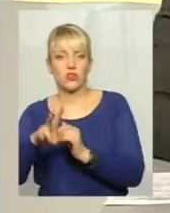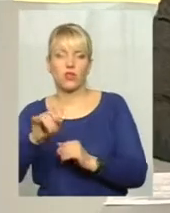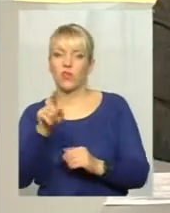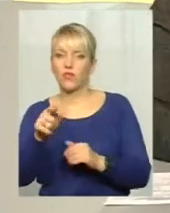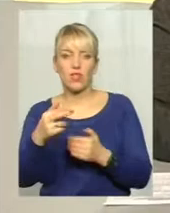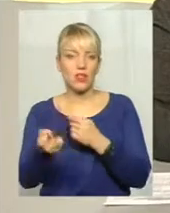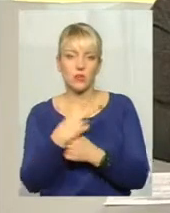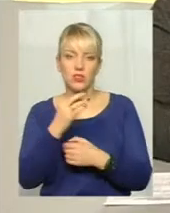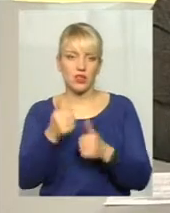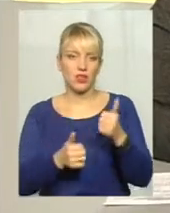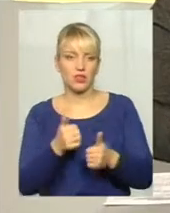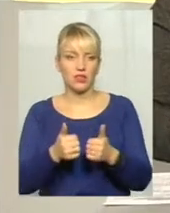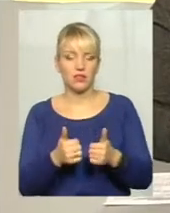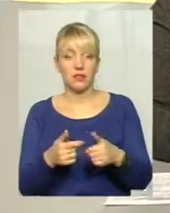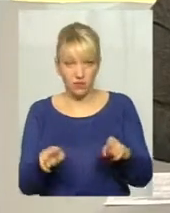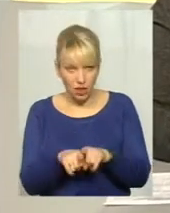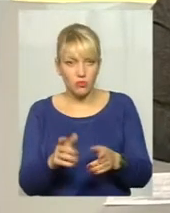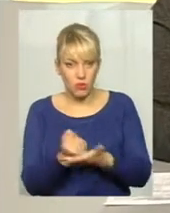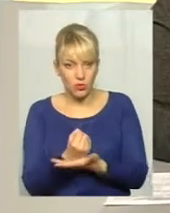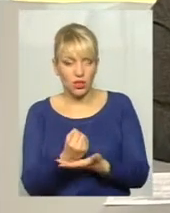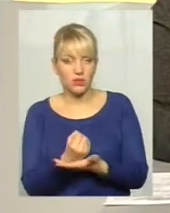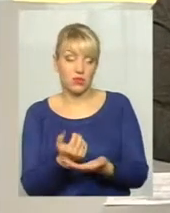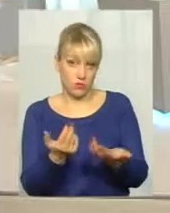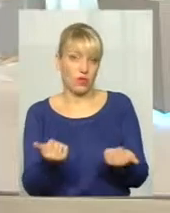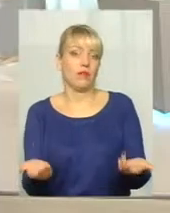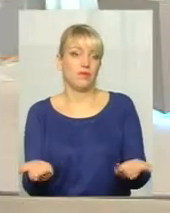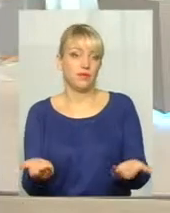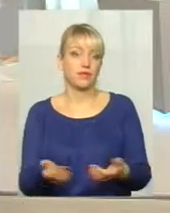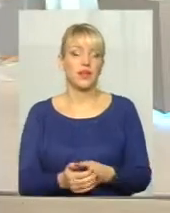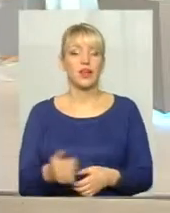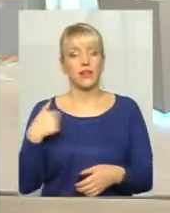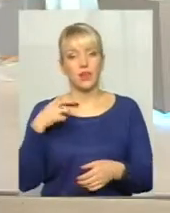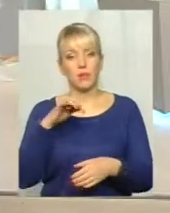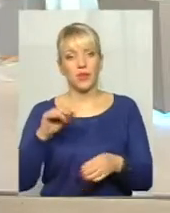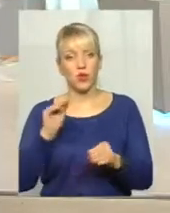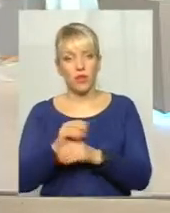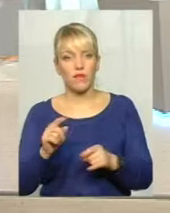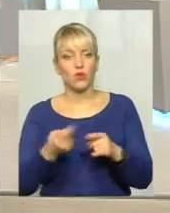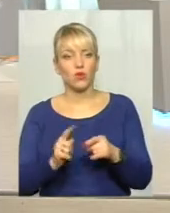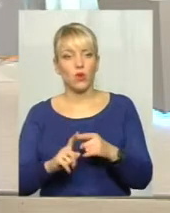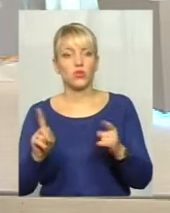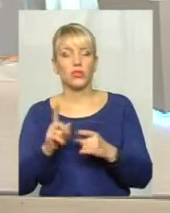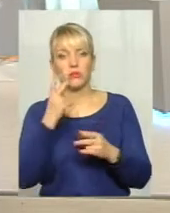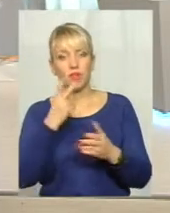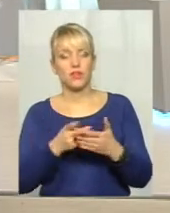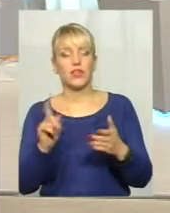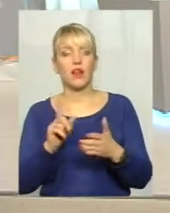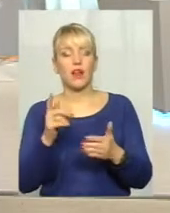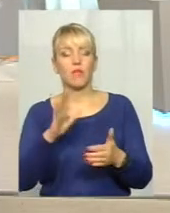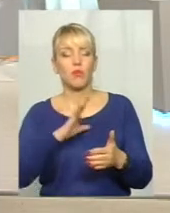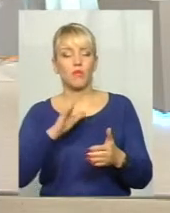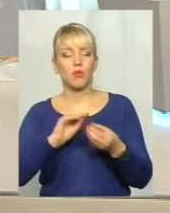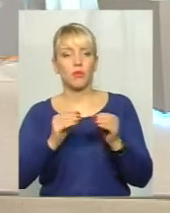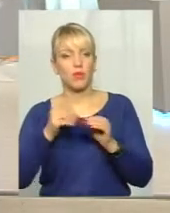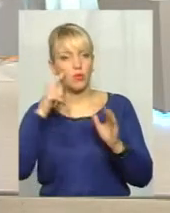пішли до нас, так, виходить, чи так? Ну, да. Можливо. Я би ще додав до цього, що тенденція, якщо дивитися, яка проблема була в Прозоро на початку,